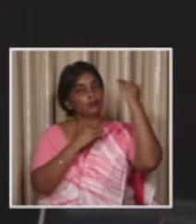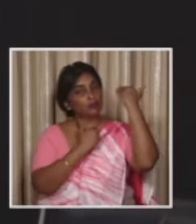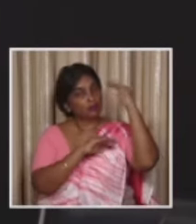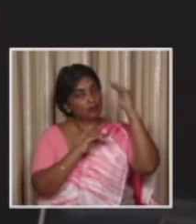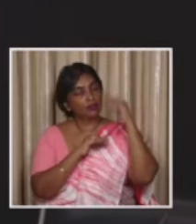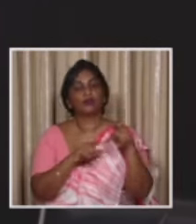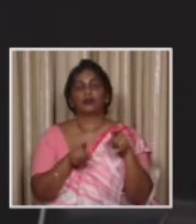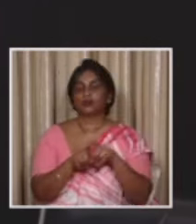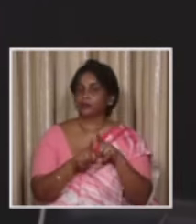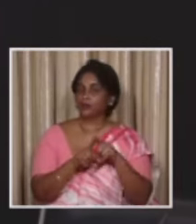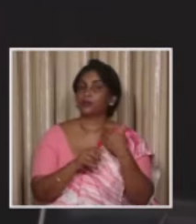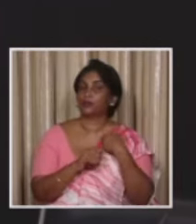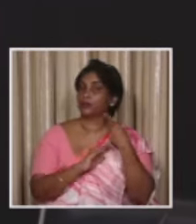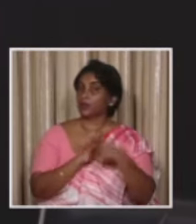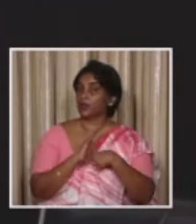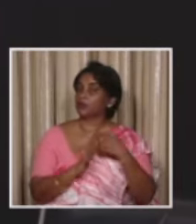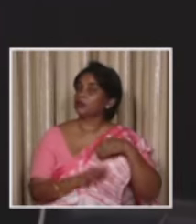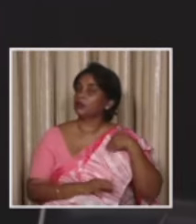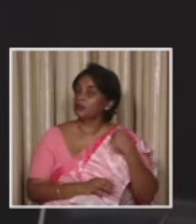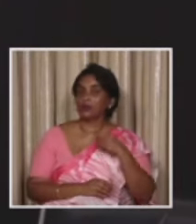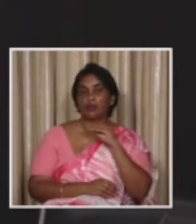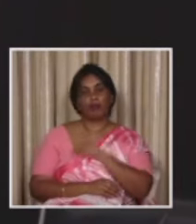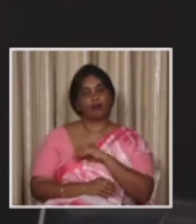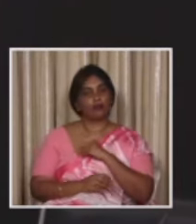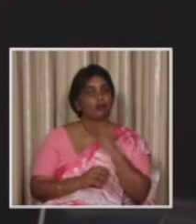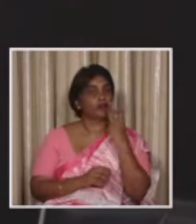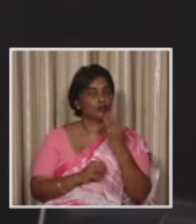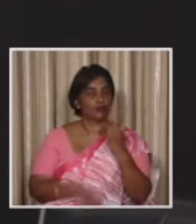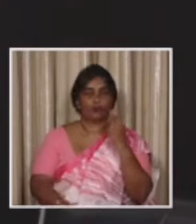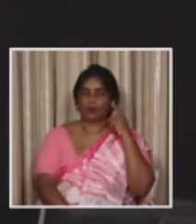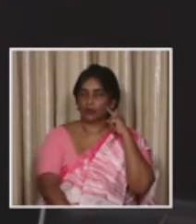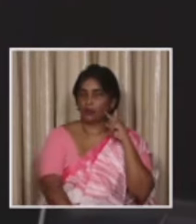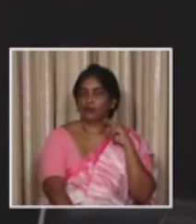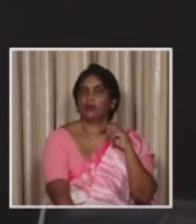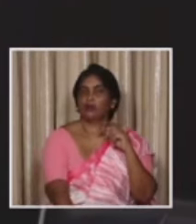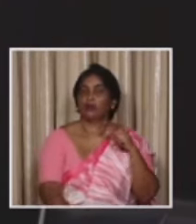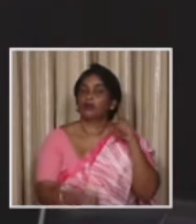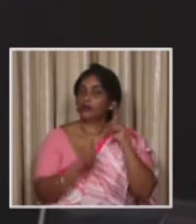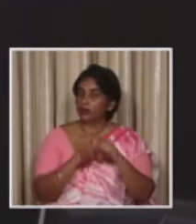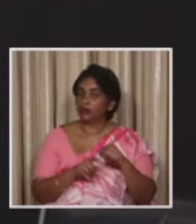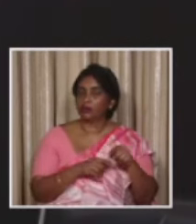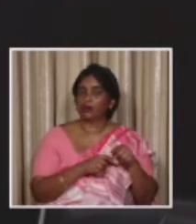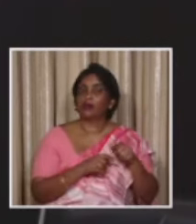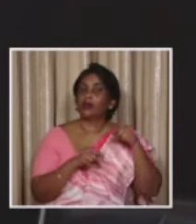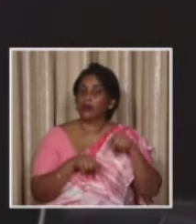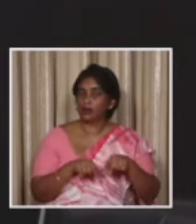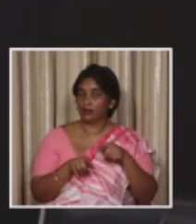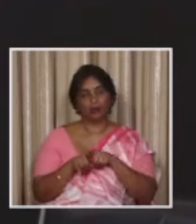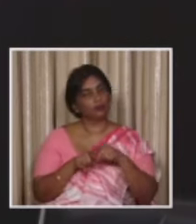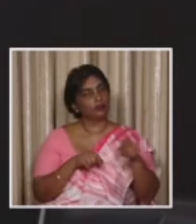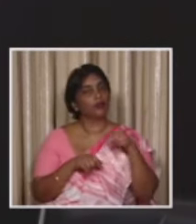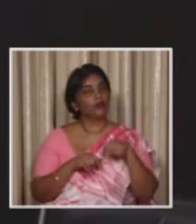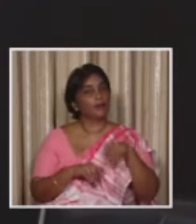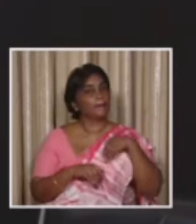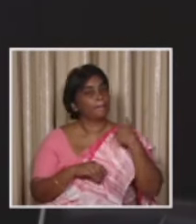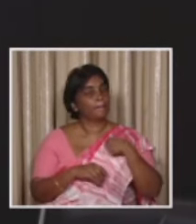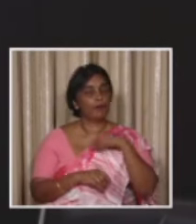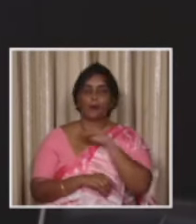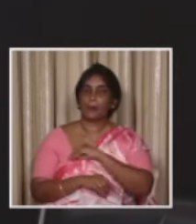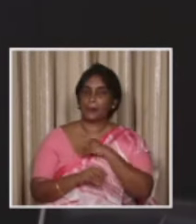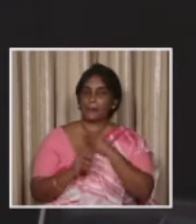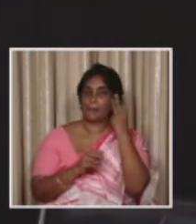තුන තමයි අපේ රටේ ප්‍රධාන ආදායම් මාර්ග තුන බවට පත් වෙලා තිබෙන්නේ. ඒ නිසා අපි අද වෙද්දී අපේ ප්‍රධාන ආදායම්